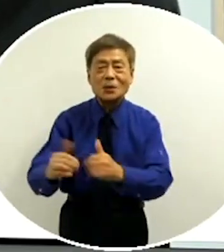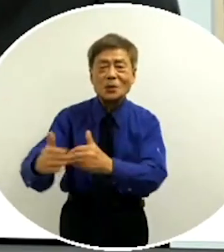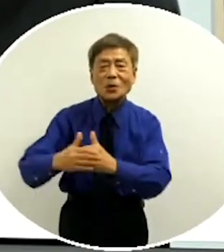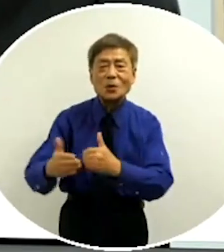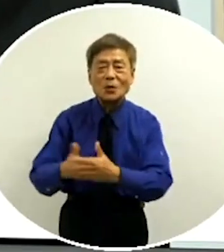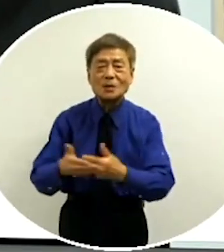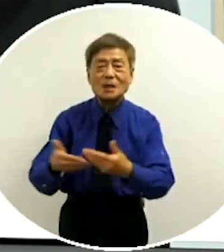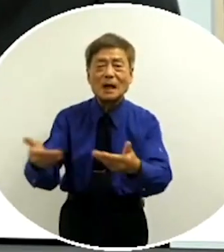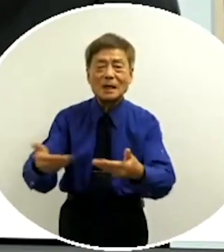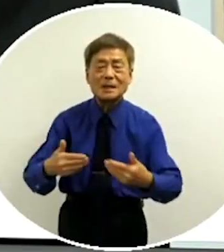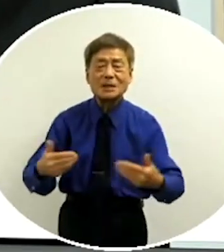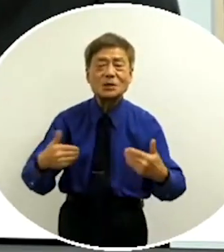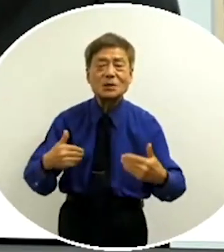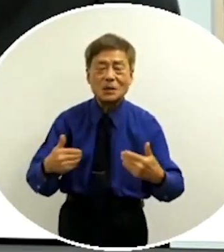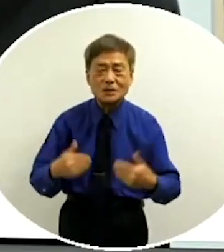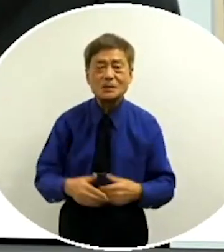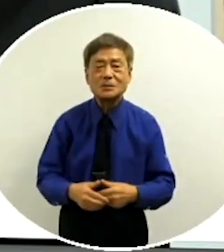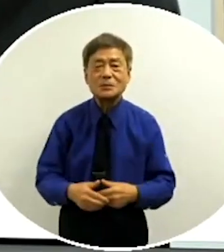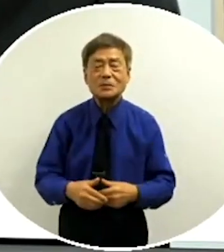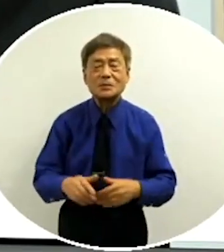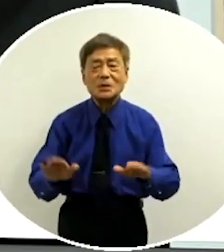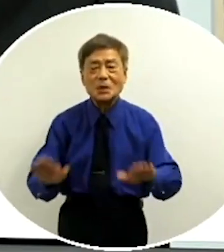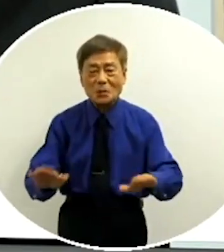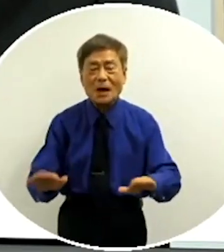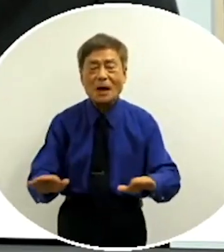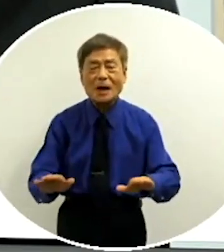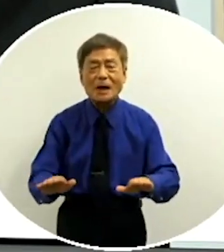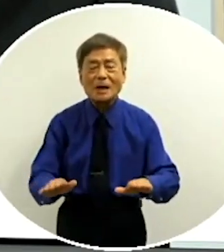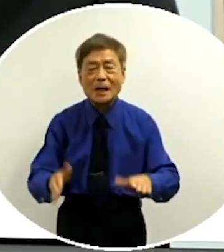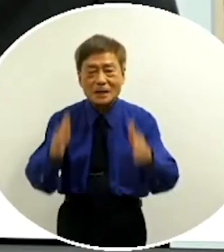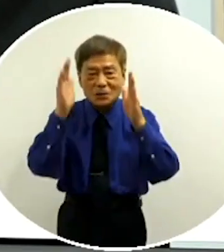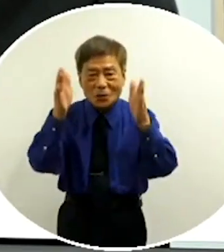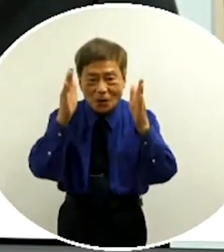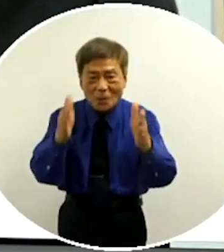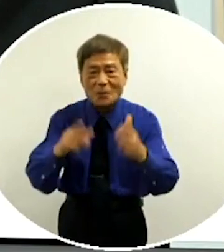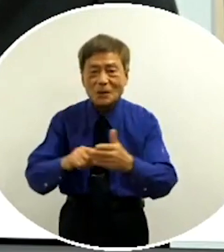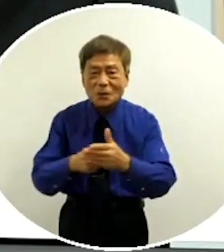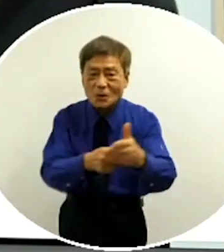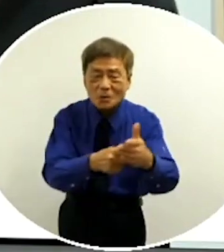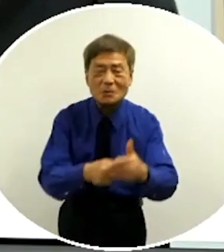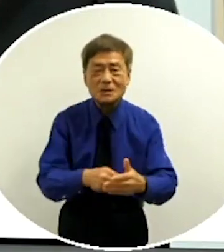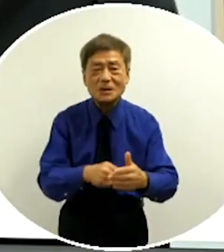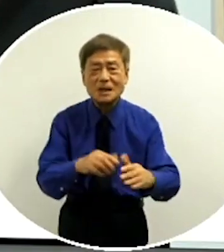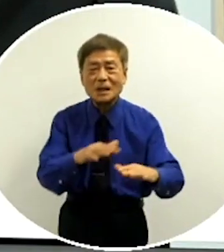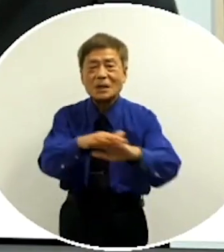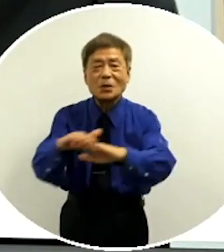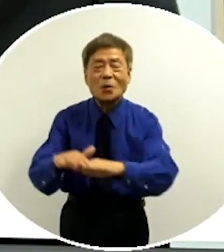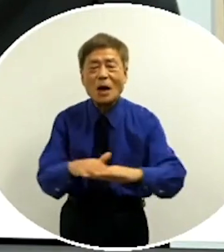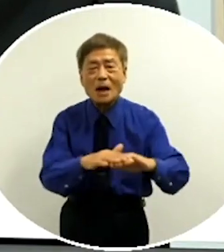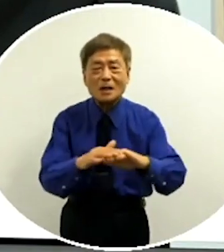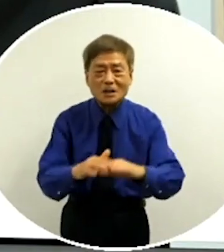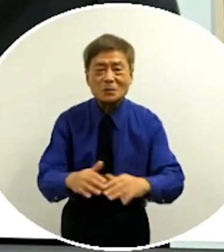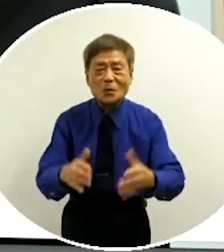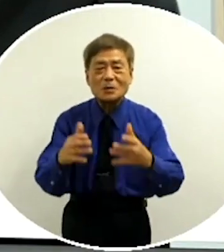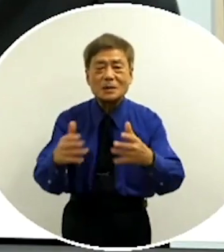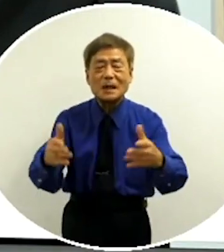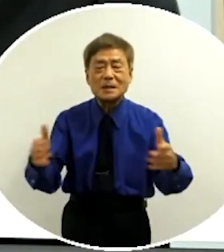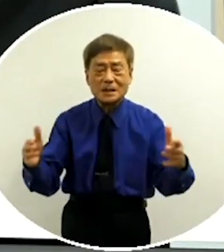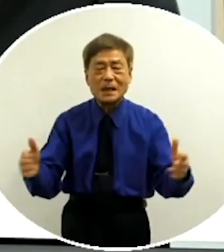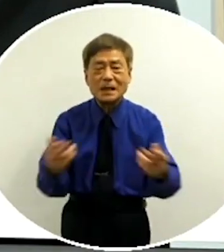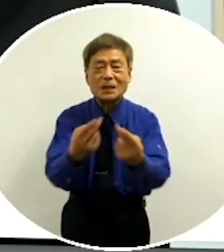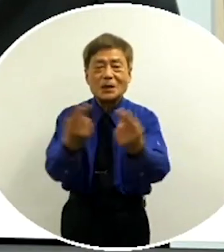てそうじゃなくてもっと地を這う努力とネットワークこういうことを党員